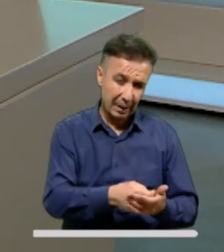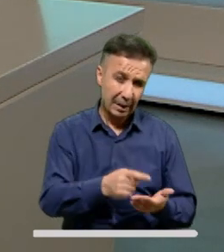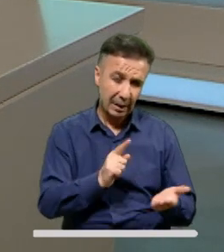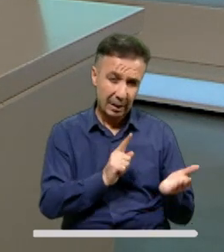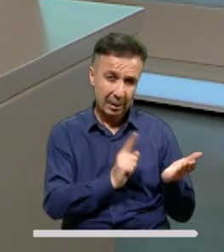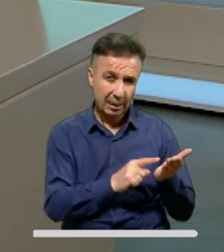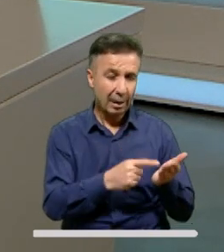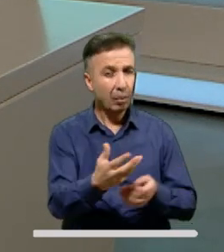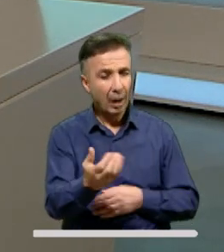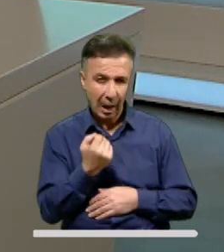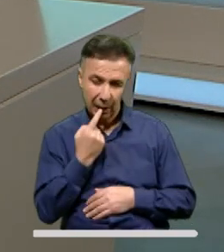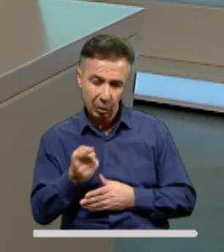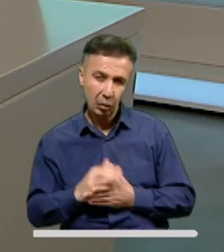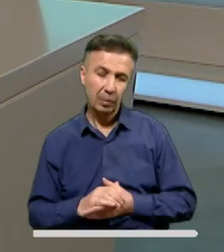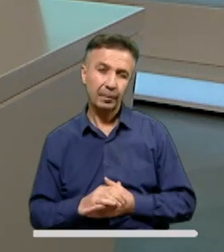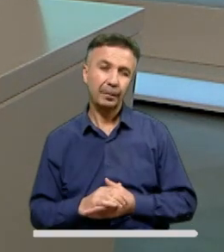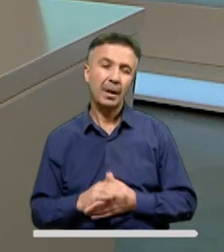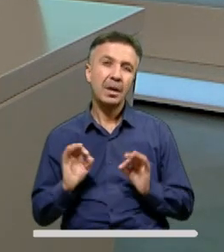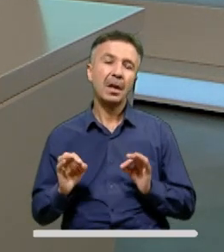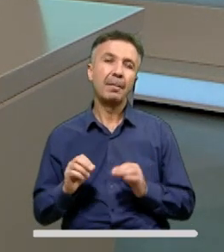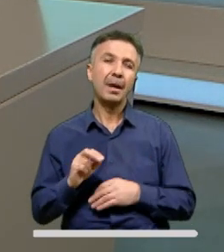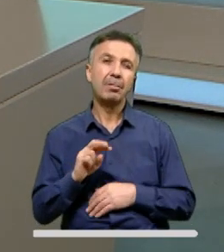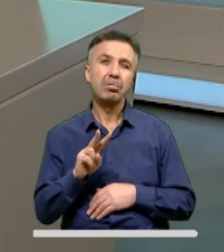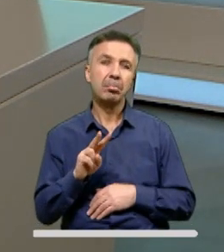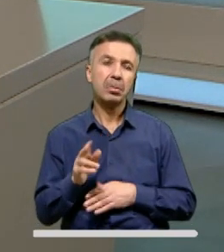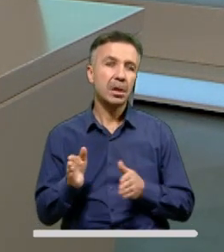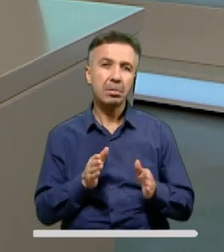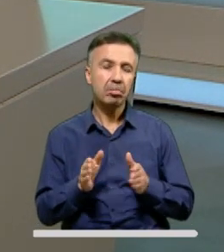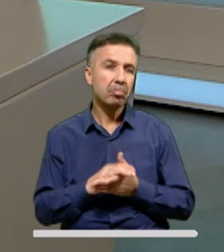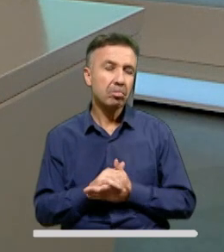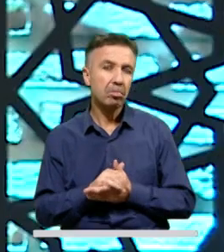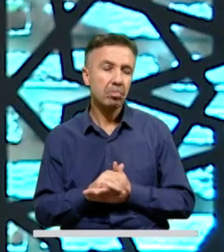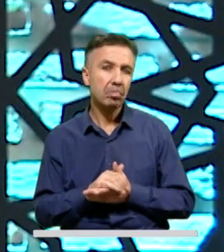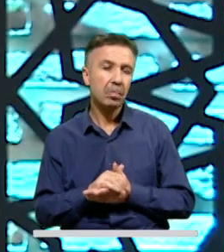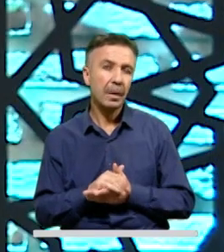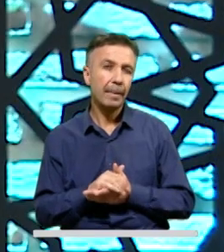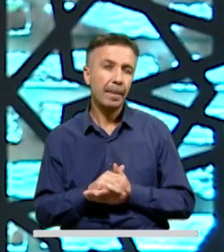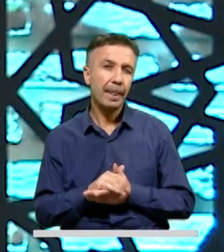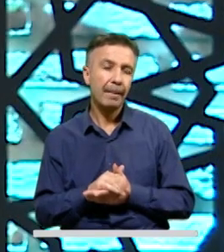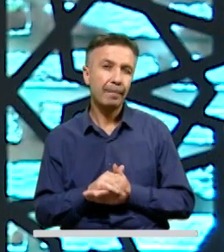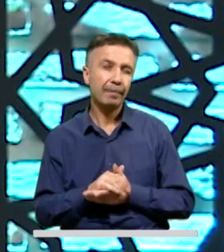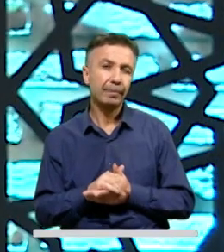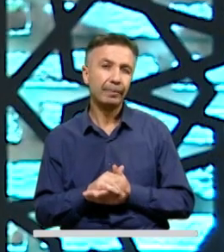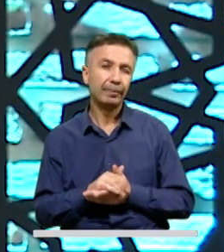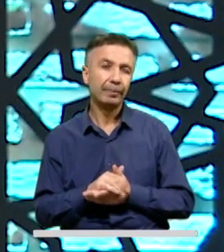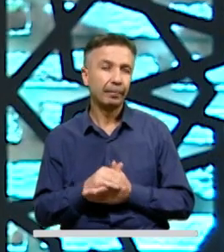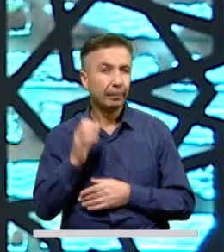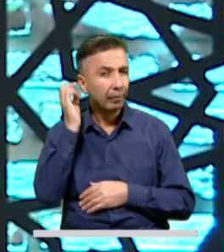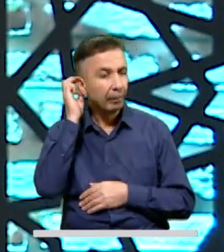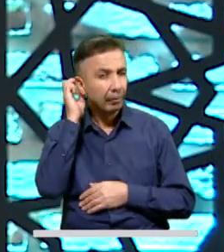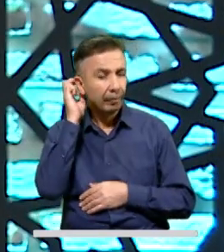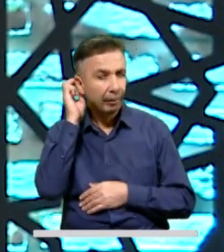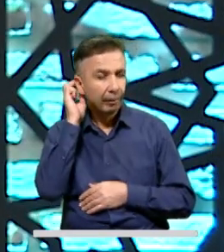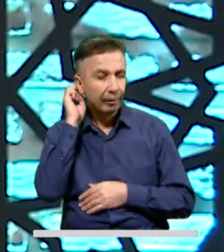Evet. Şimdi ben iki arada bir derede mi derler? Yani siz bu işlemin faizli olup olmadığını da